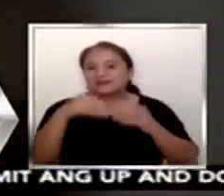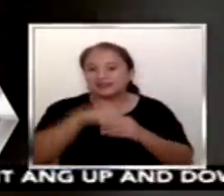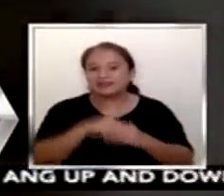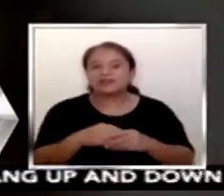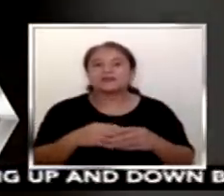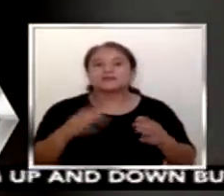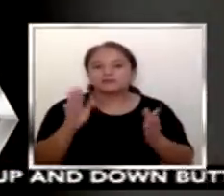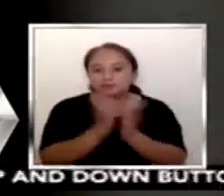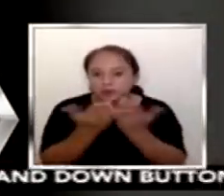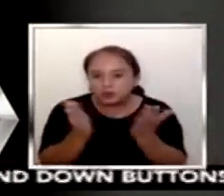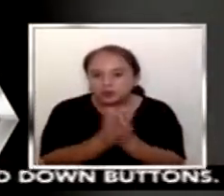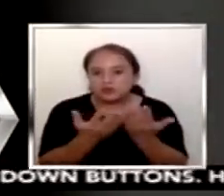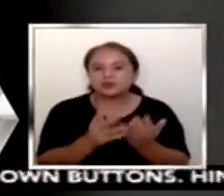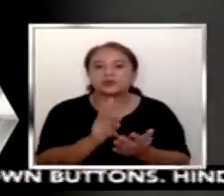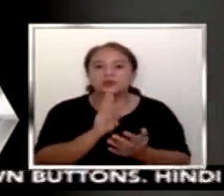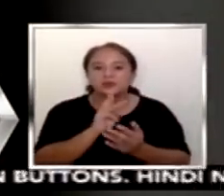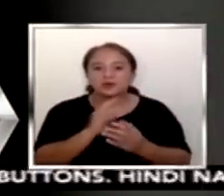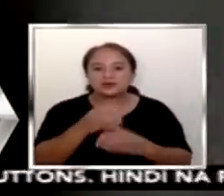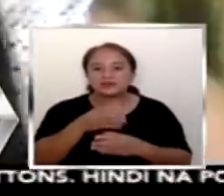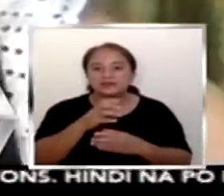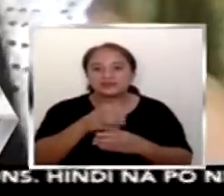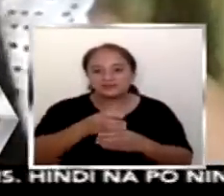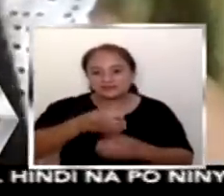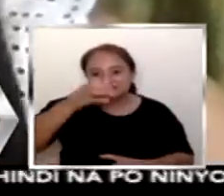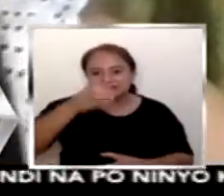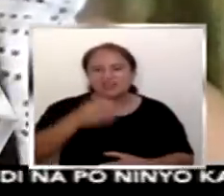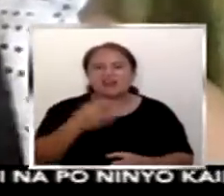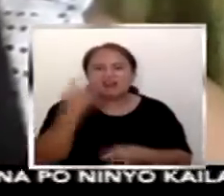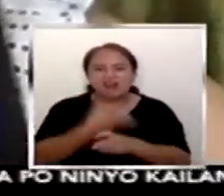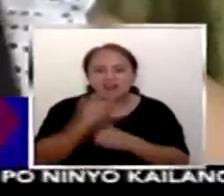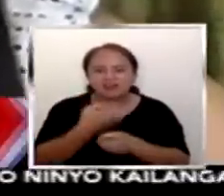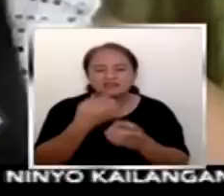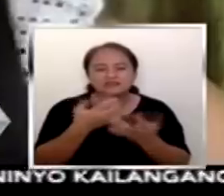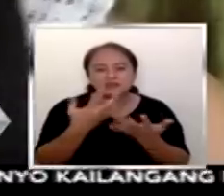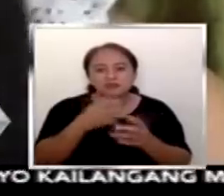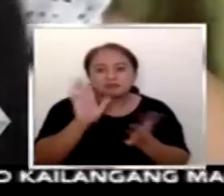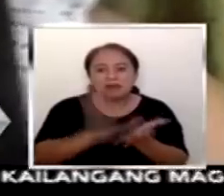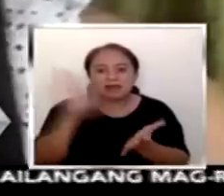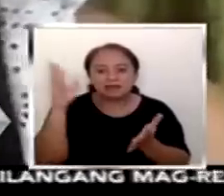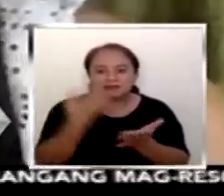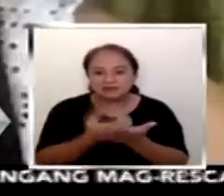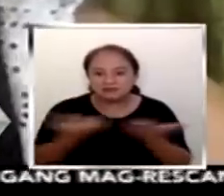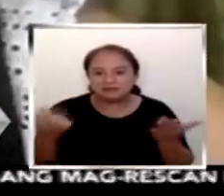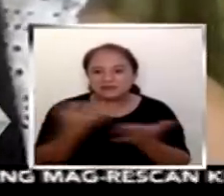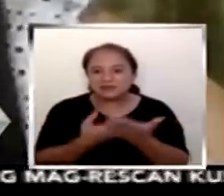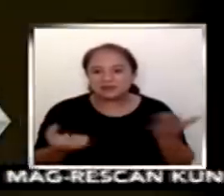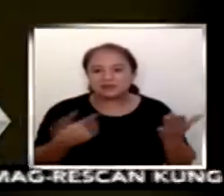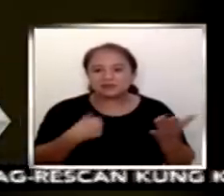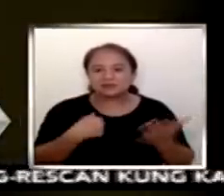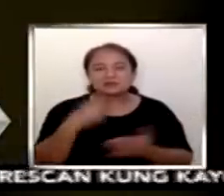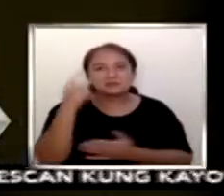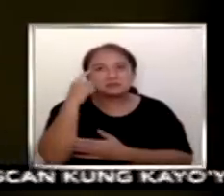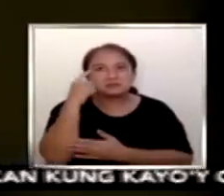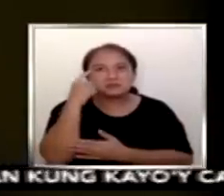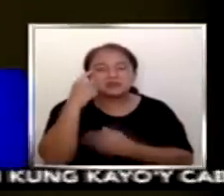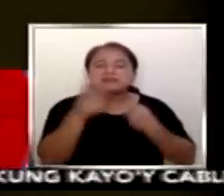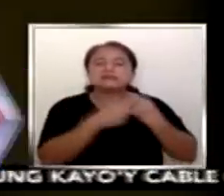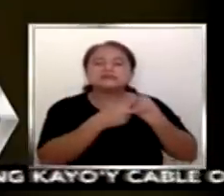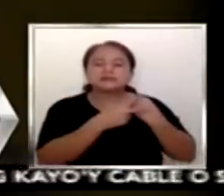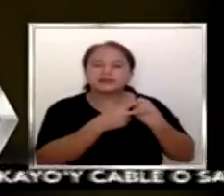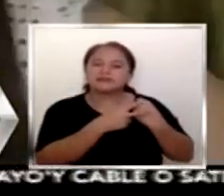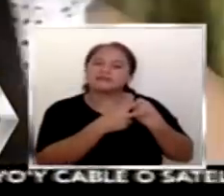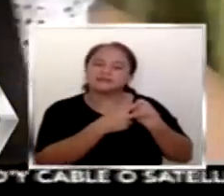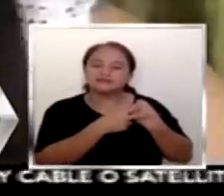bottle. Ang mahal din bumili ng equipment. Mas i-advise ko na lang na i-save nyo na lang yung pera nyo for other